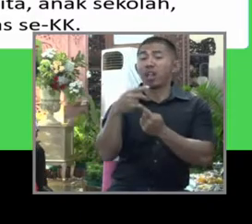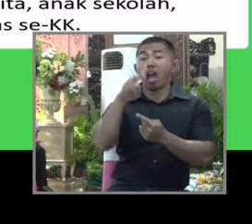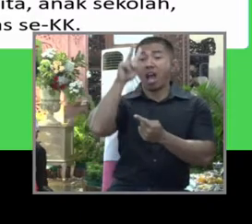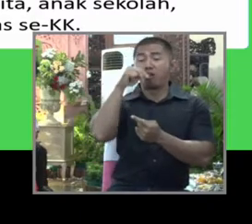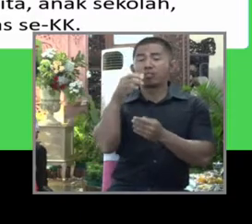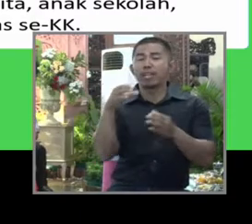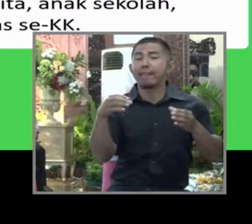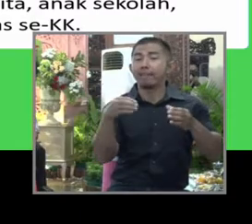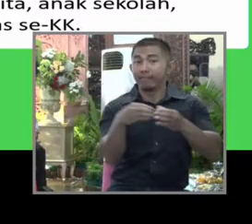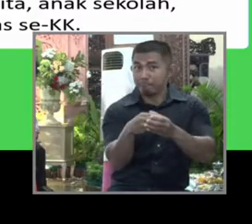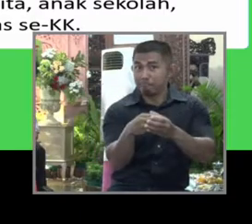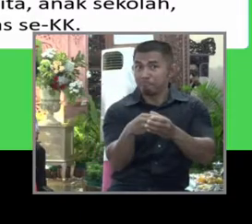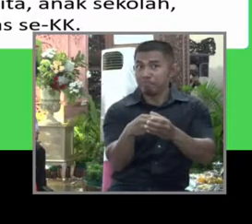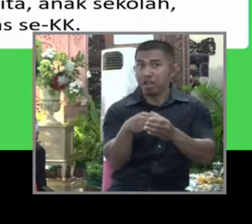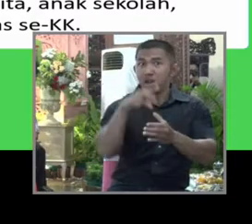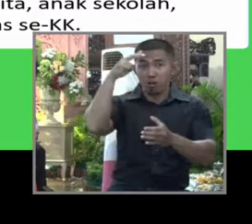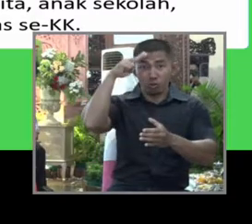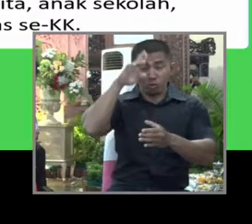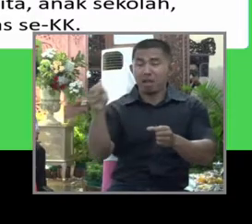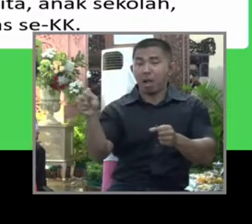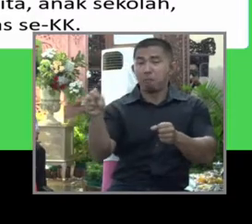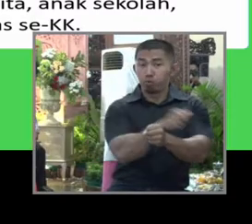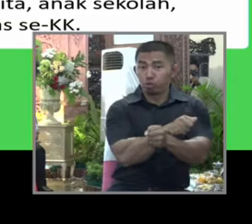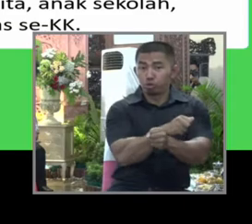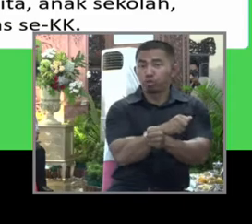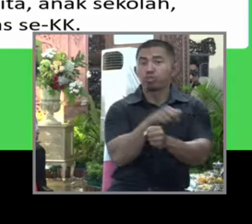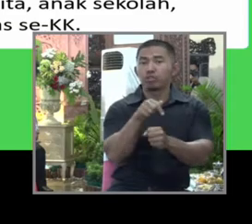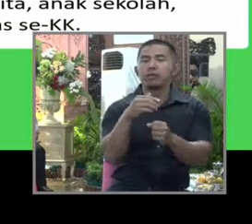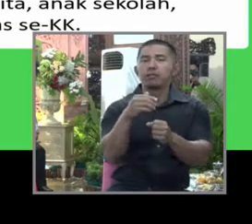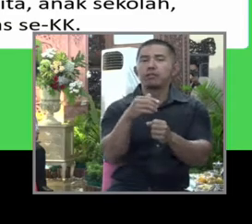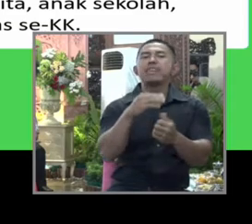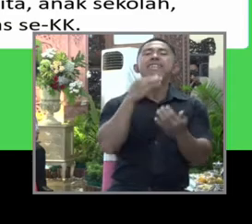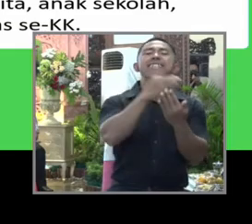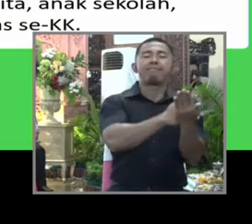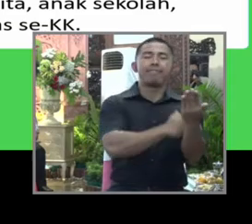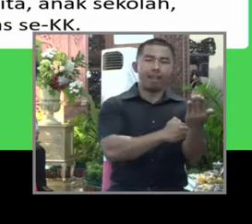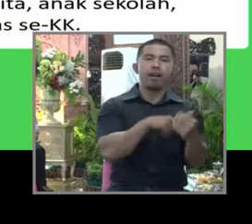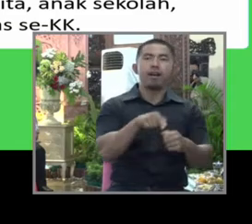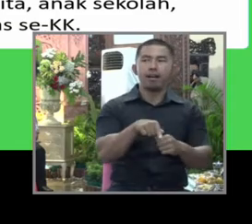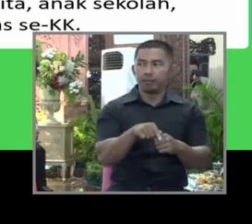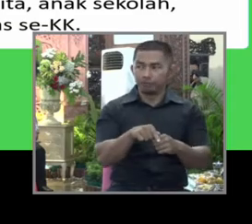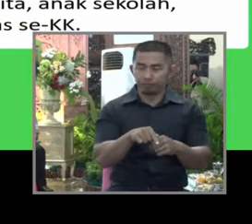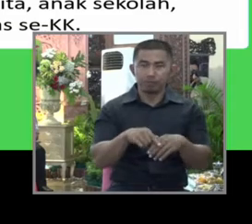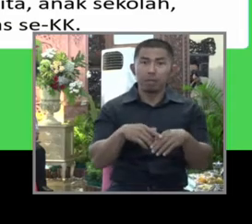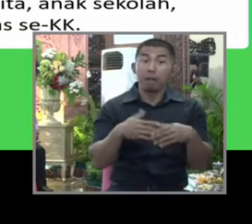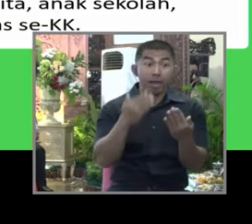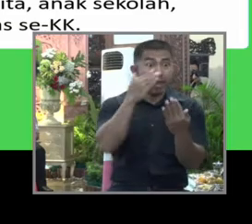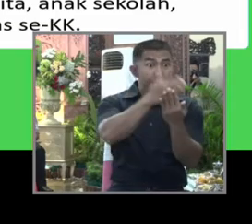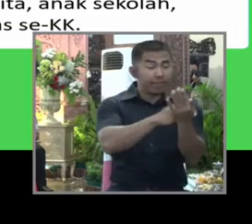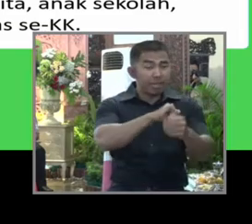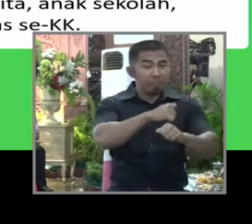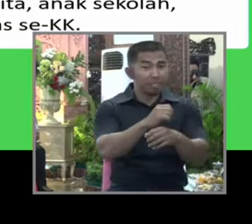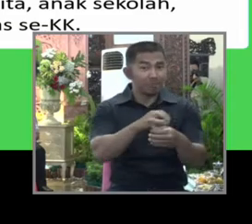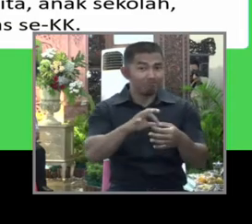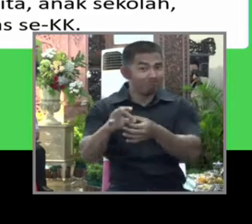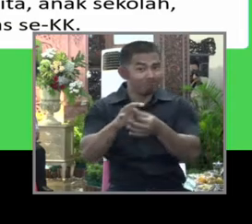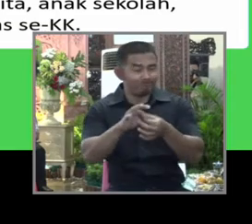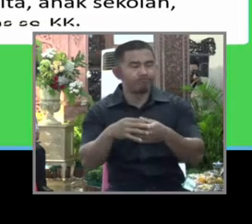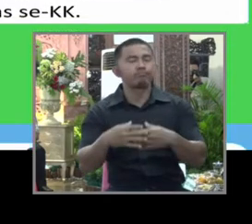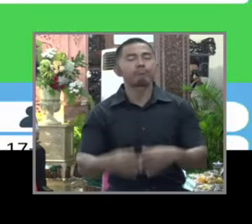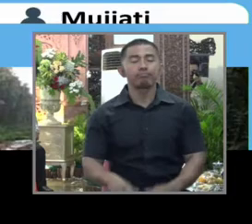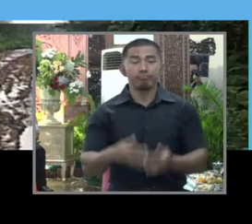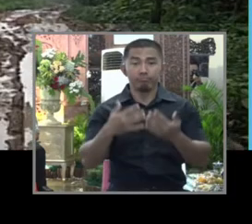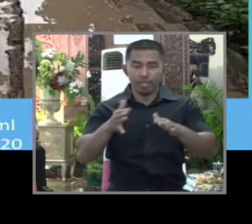tingkat daerah untuk menyelesaikan persoalan data. Dan sejauh mana data bisa presisi atau tepat sasaran. Lanjut.